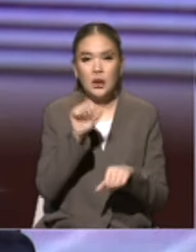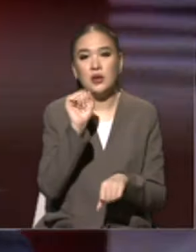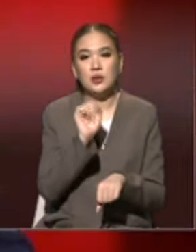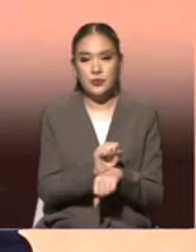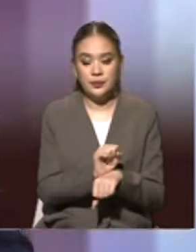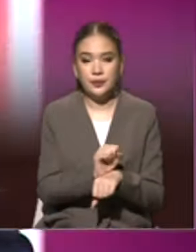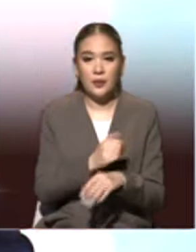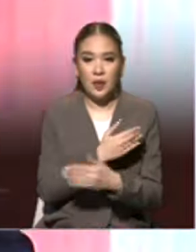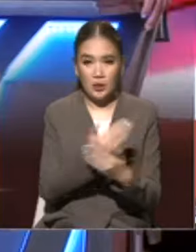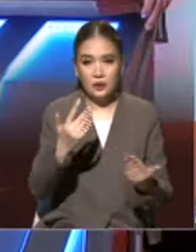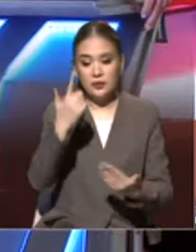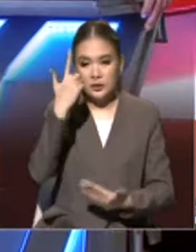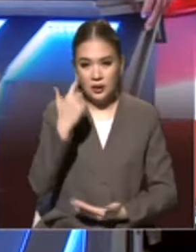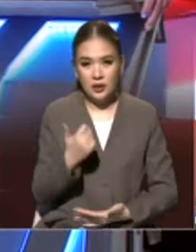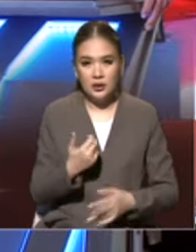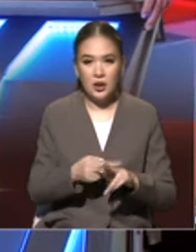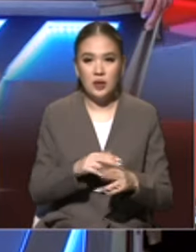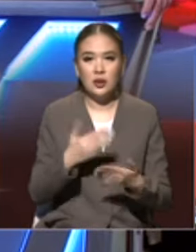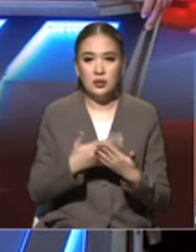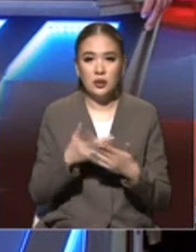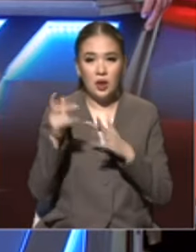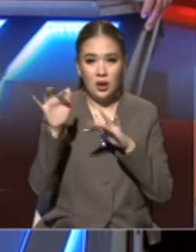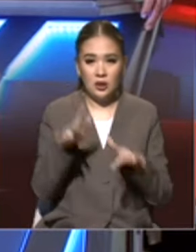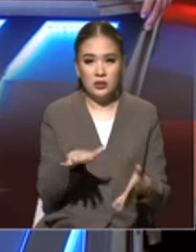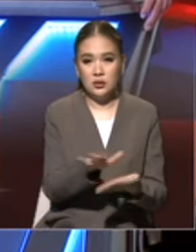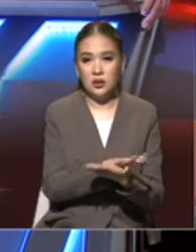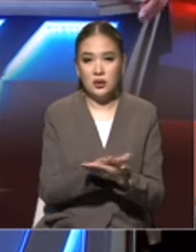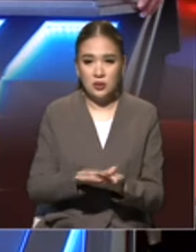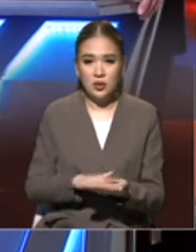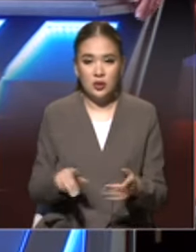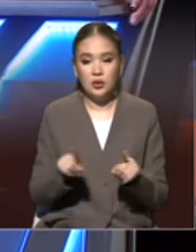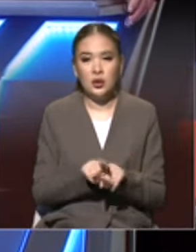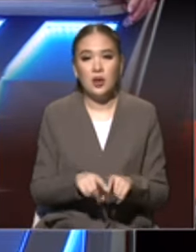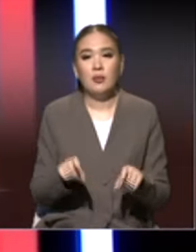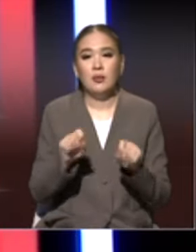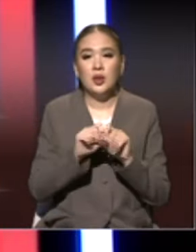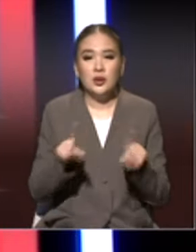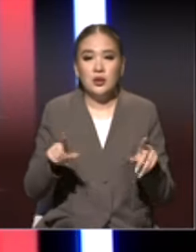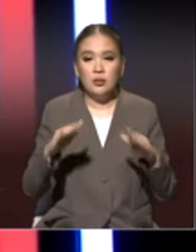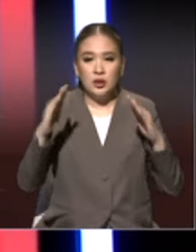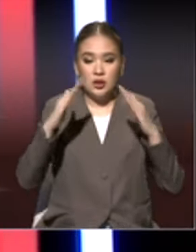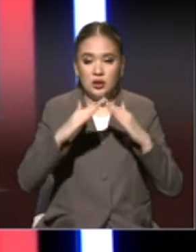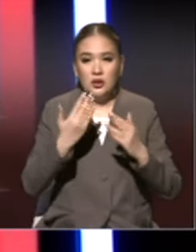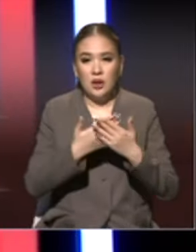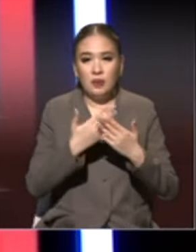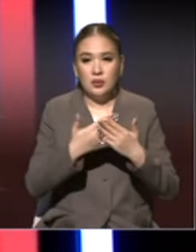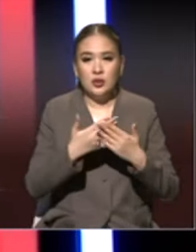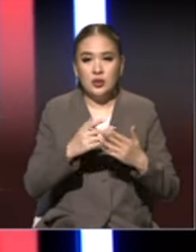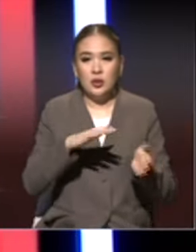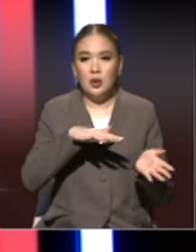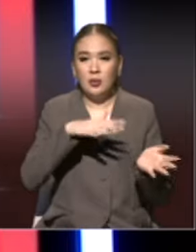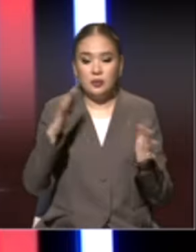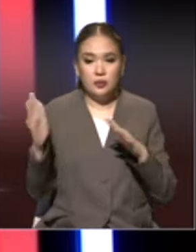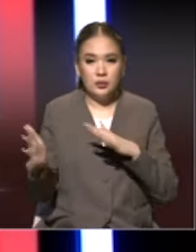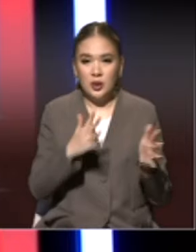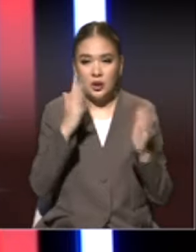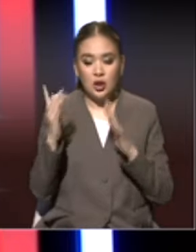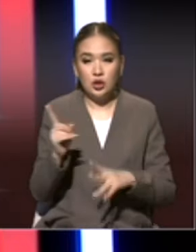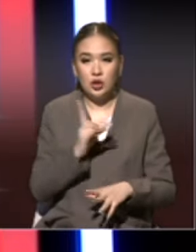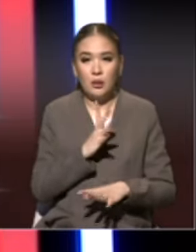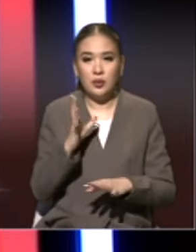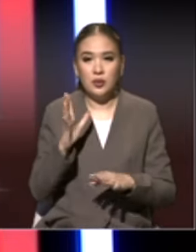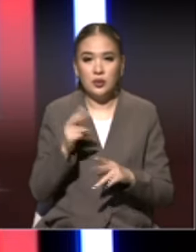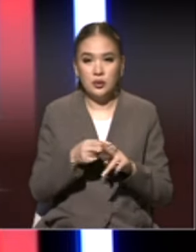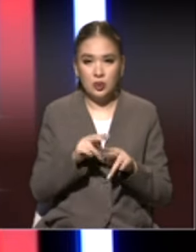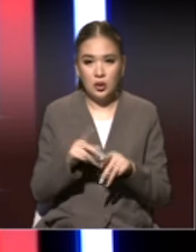ғой оның барлығын. Мысалға жаңағы қар тазалауды алайық. Мектептің шатырын жаңағы жел ұшырып алып кетті, тағы да тендер ойнатып отыруымыз керек па? Қарап